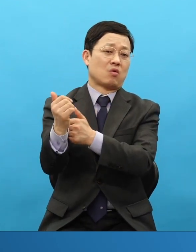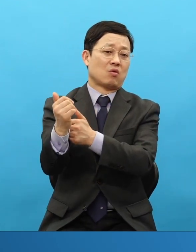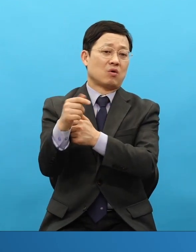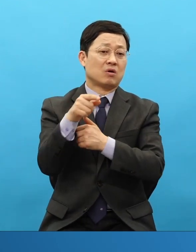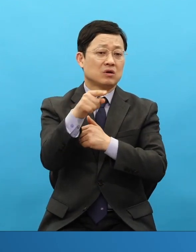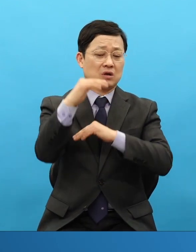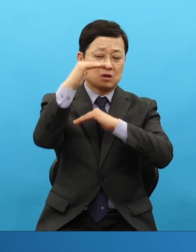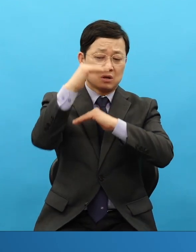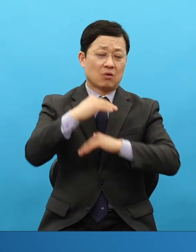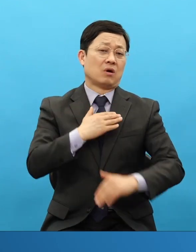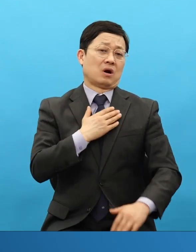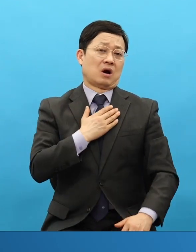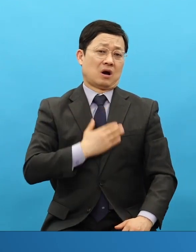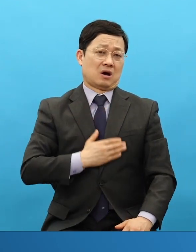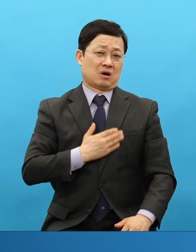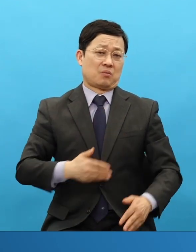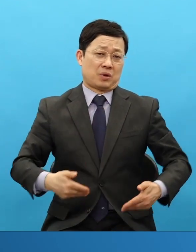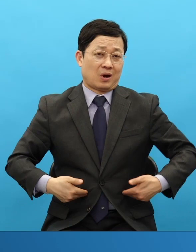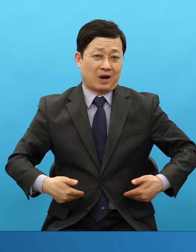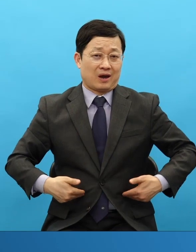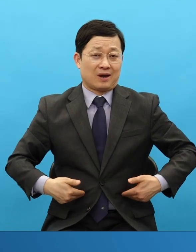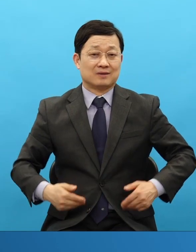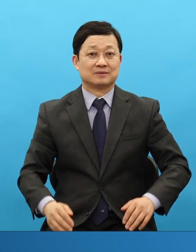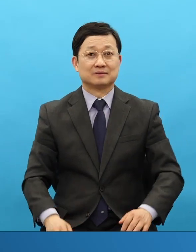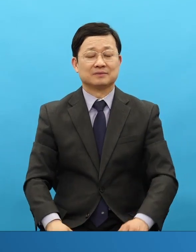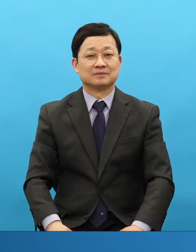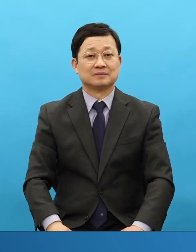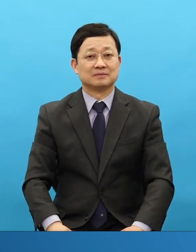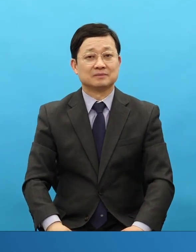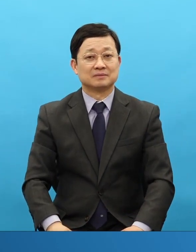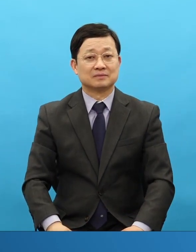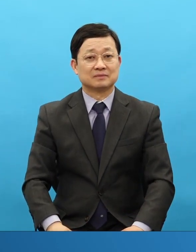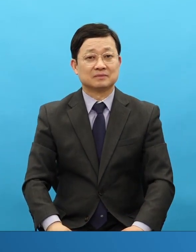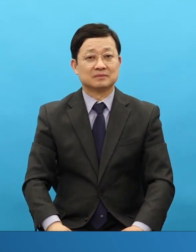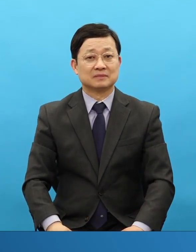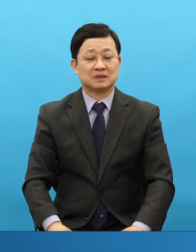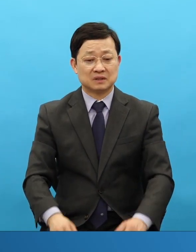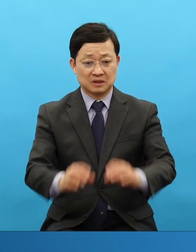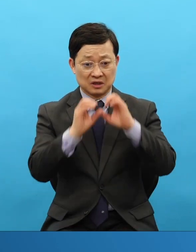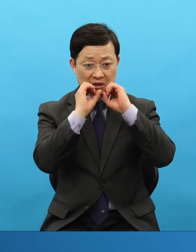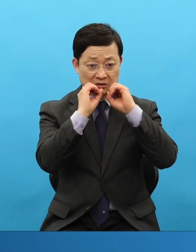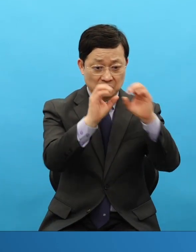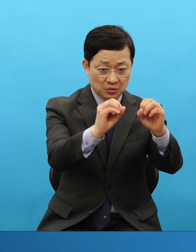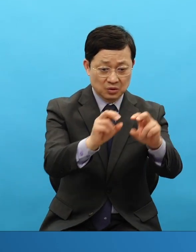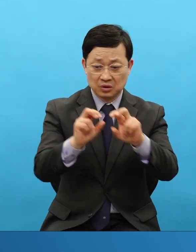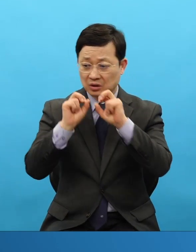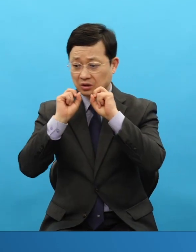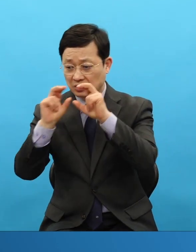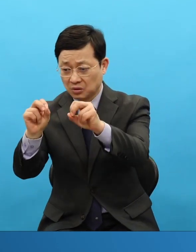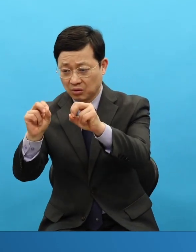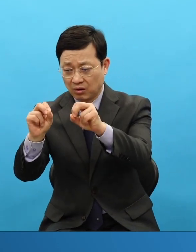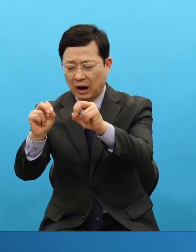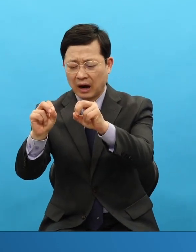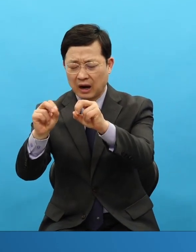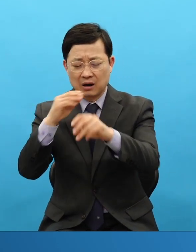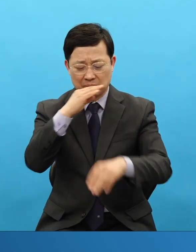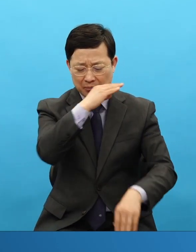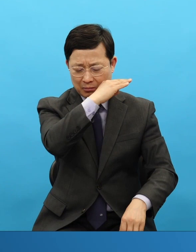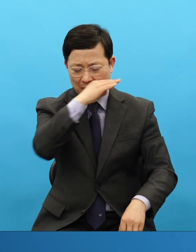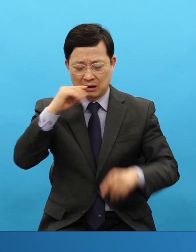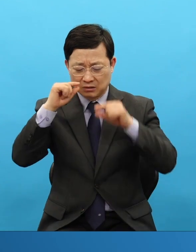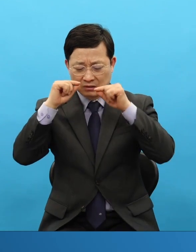되는 겁니다. You need to know this. 그래서 전도 선교를 올바로 알아보는 거예요. That's why we need to know evangelism missions